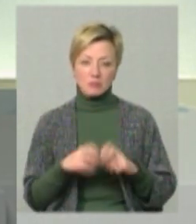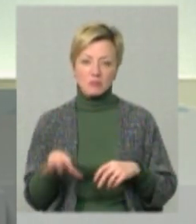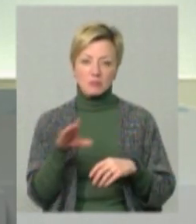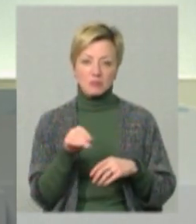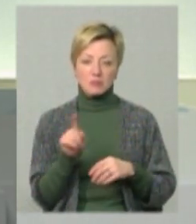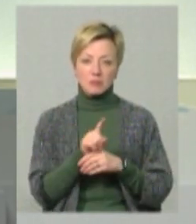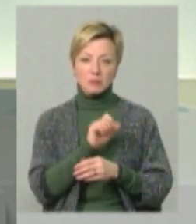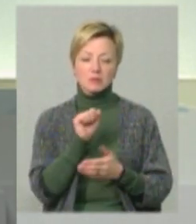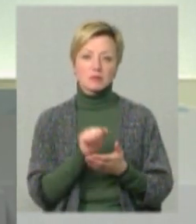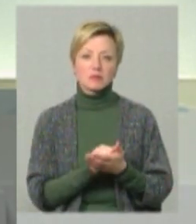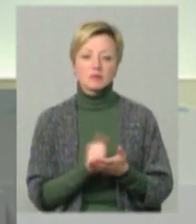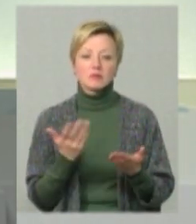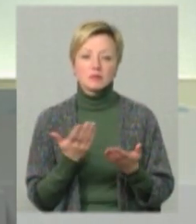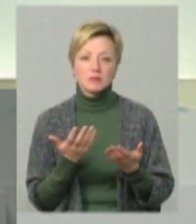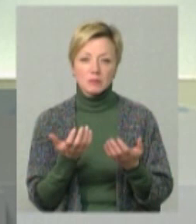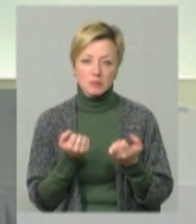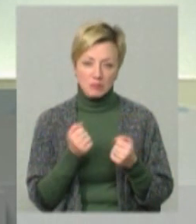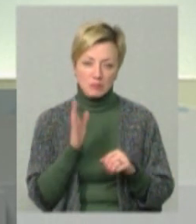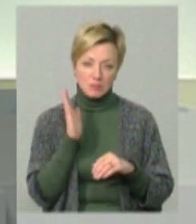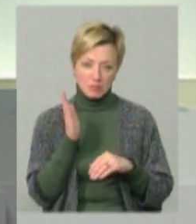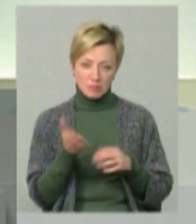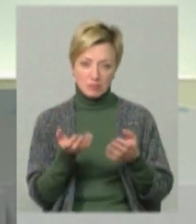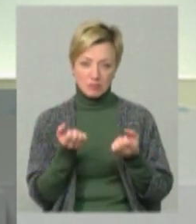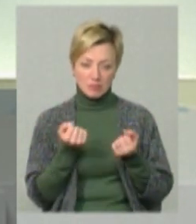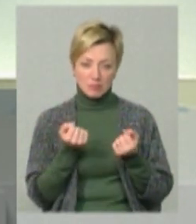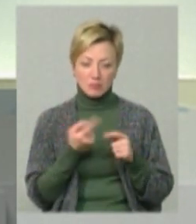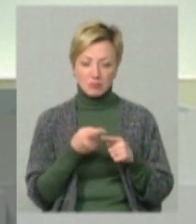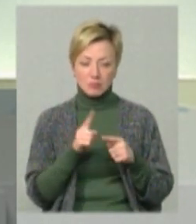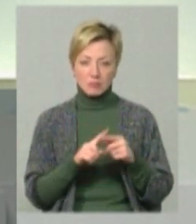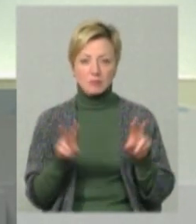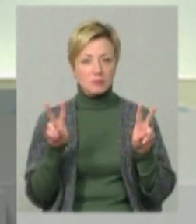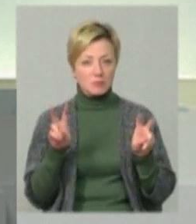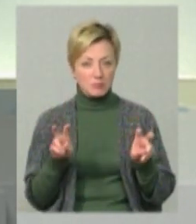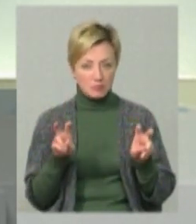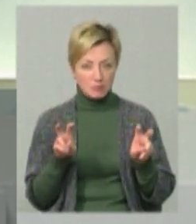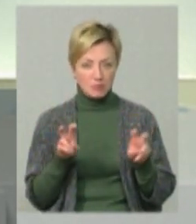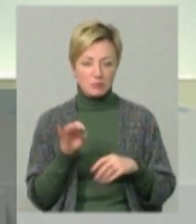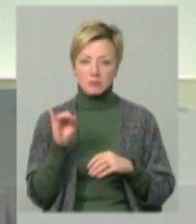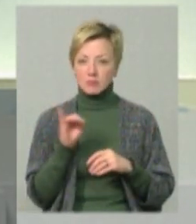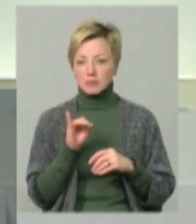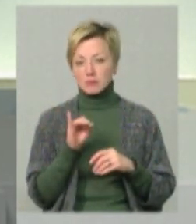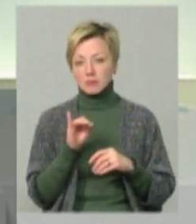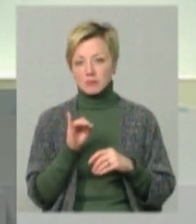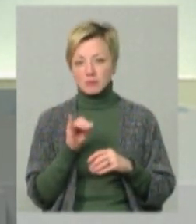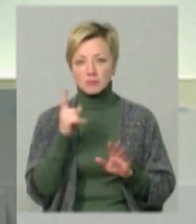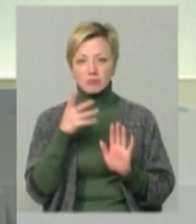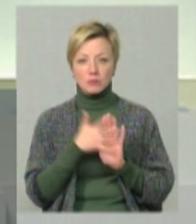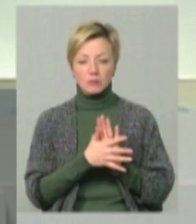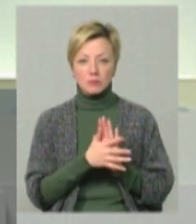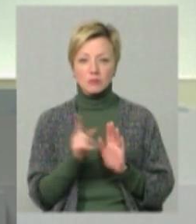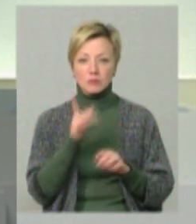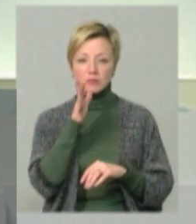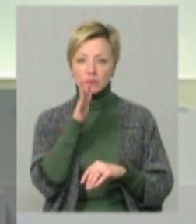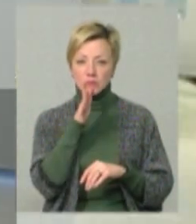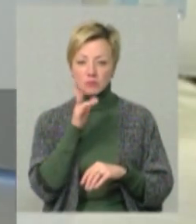всіх нормативно-правових актів, які надходять і будуть надходити з цієї тематики. І ми розуміємо,